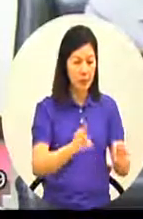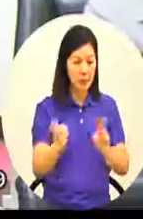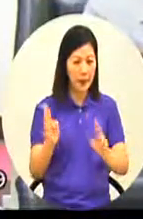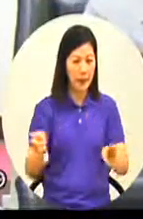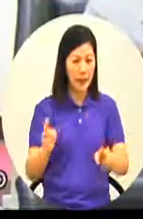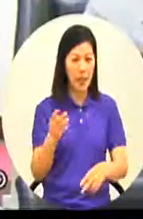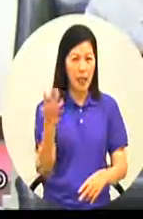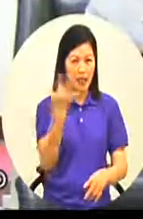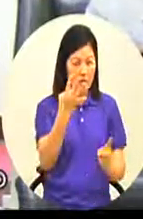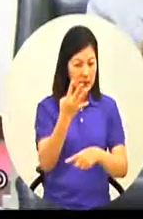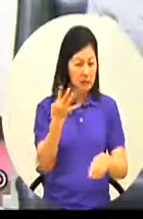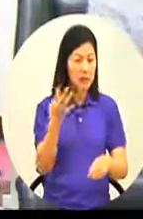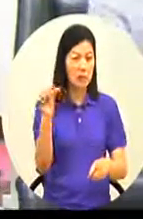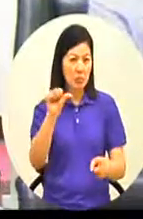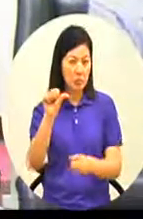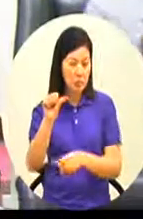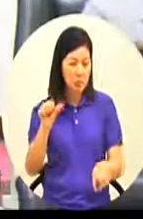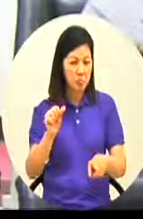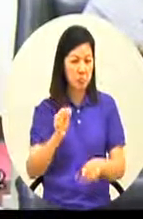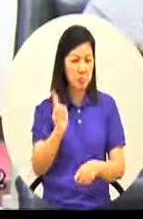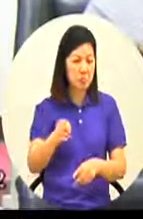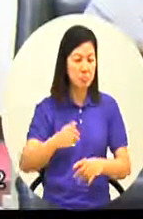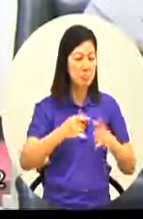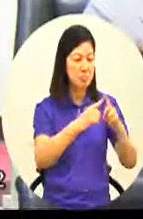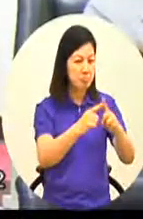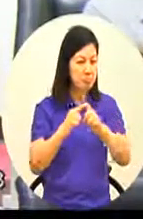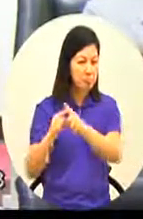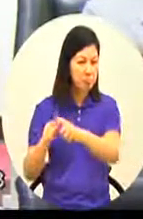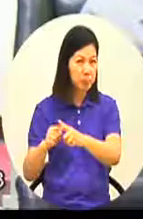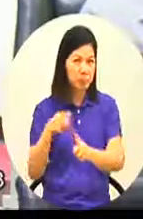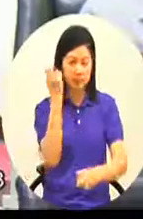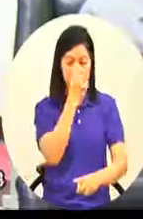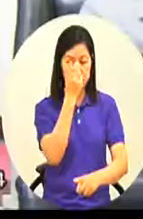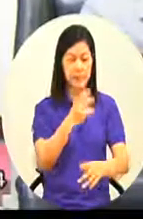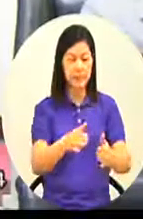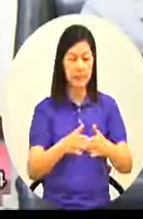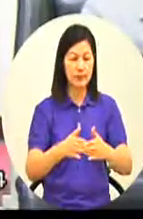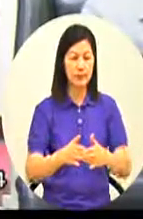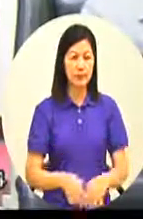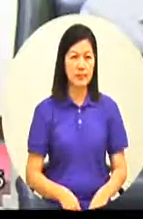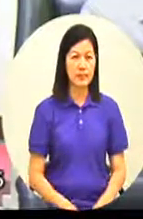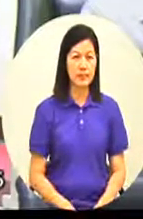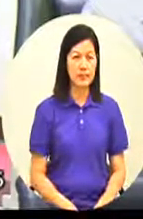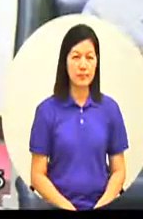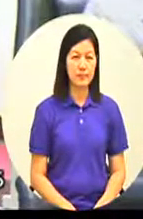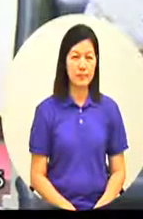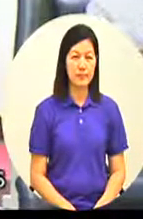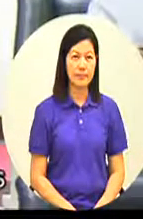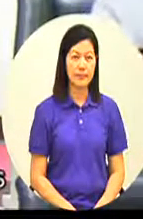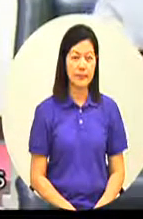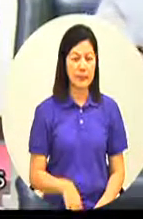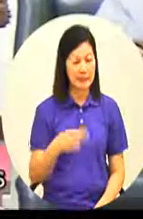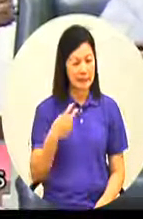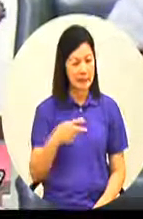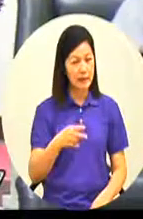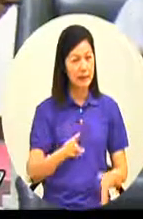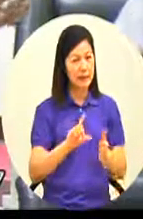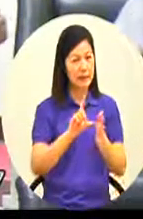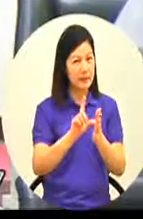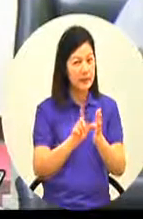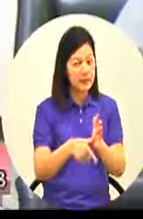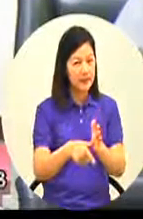过。啊，其实四五个月，我们都是我们的时间，